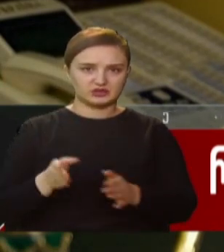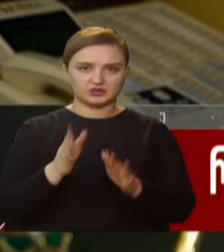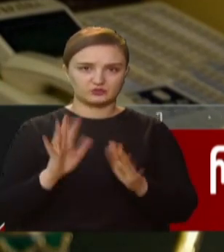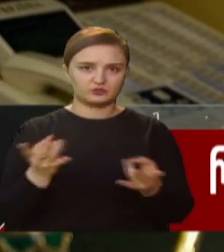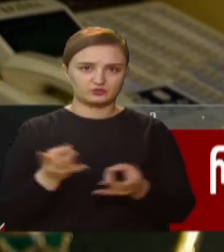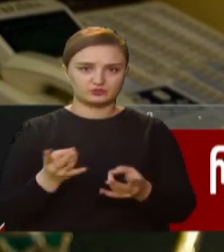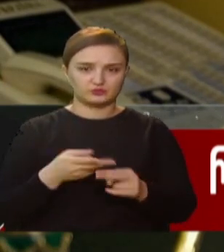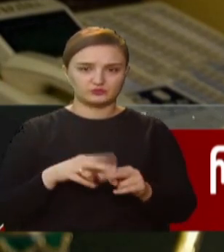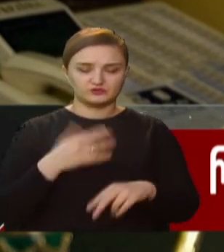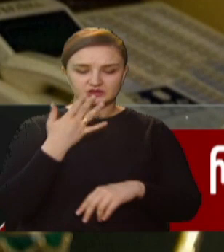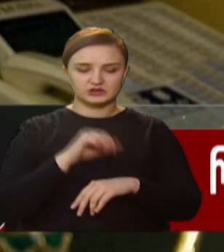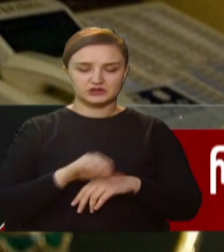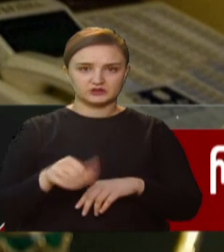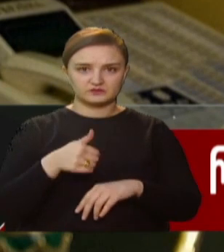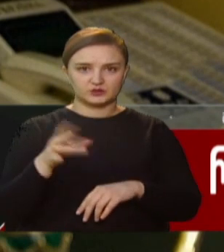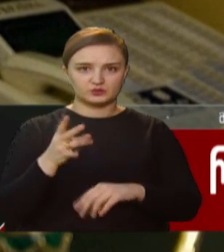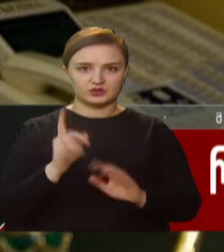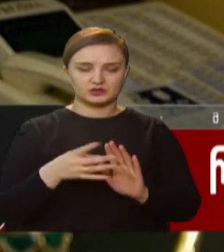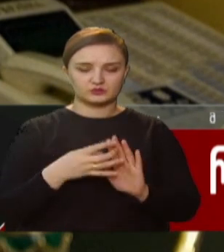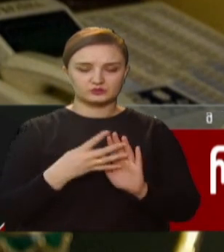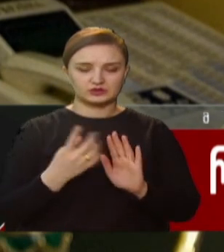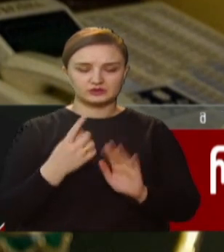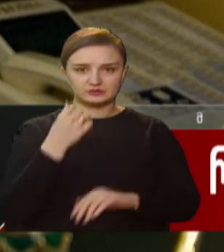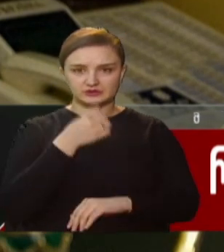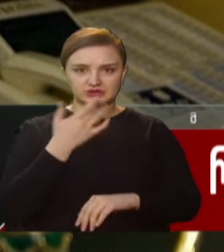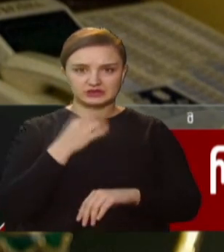Გავიდნენ ჩვენს საზღვრებს მიღმა. 1991 წლის საზღვრებს მიღმა.